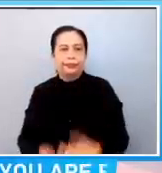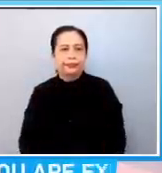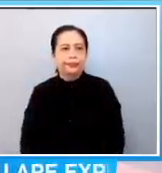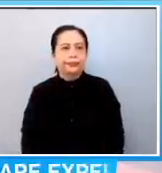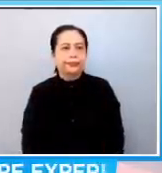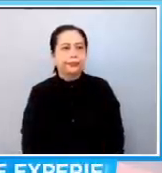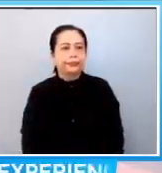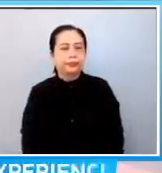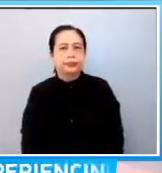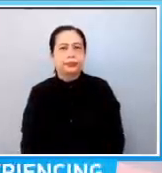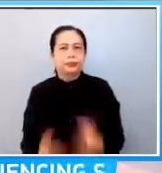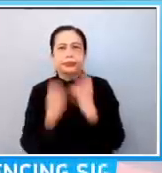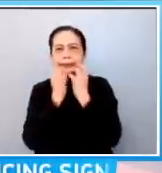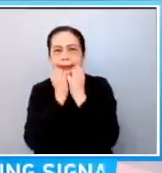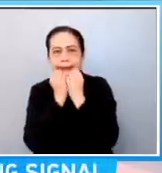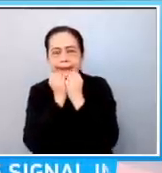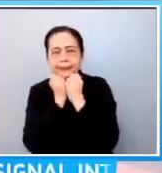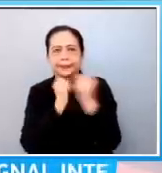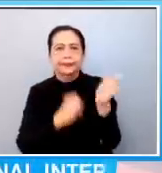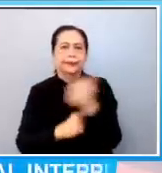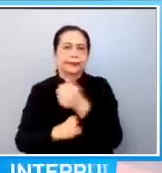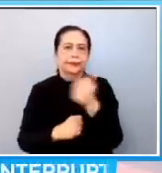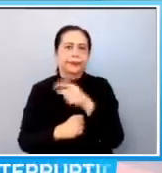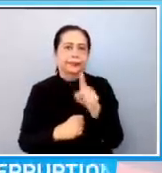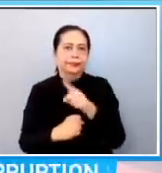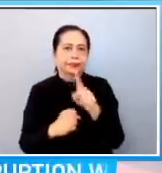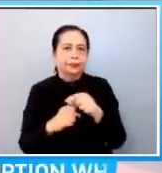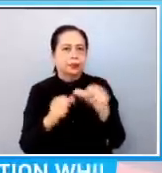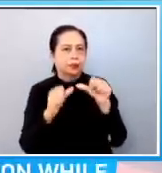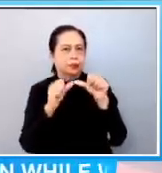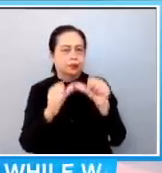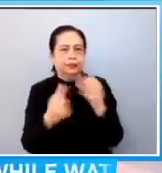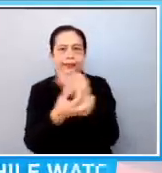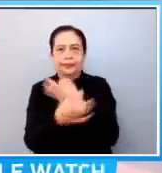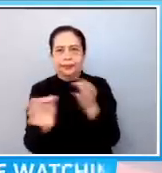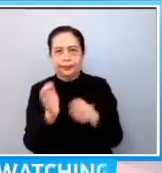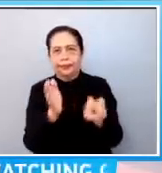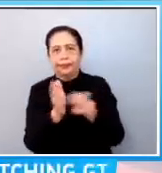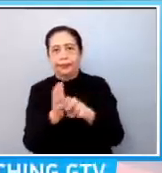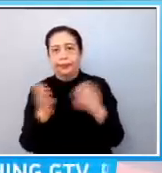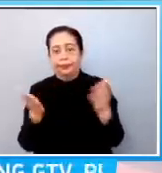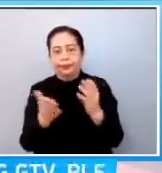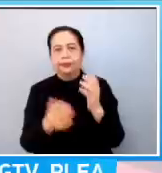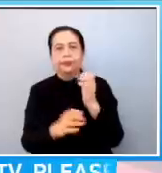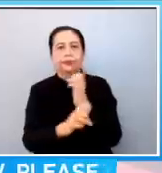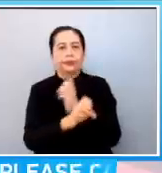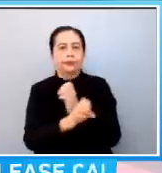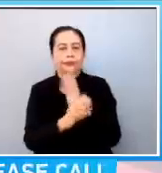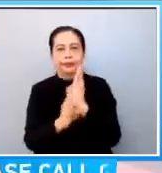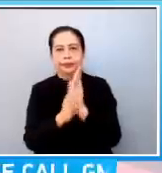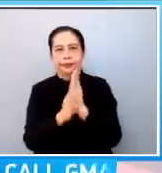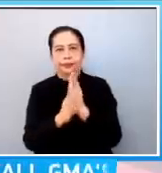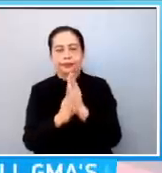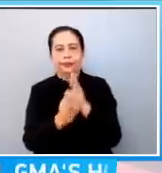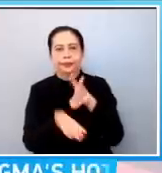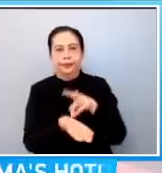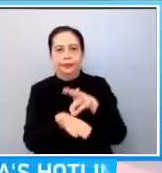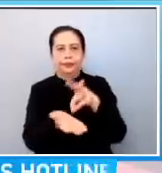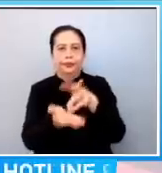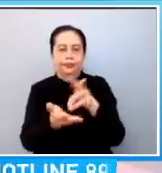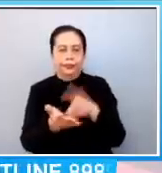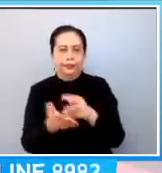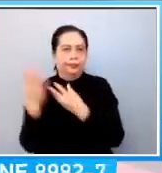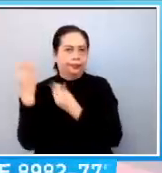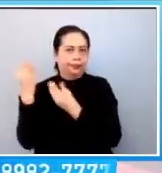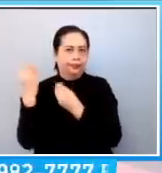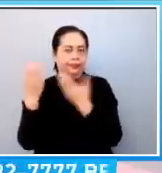Sinusulit naman ang mga commuter ang nagpapatuloy na libreng sakay sa EDSA Bus Carousel. Ang latest po dyan sa Ulat on the Spot ni